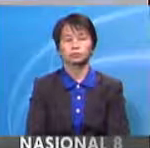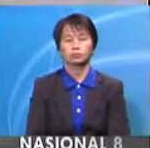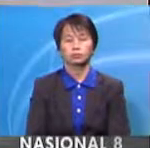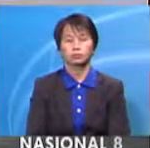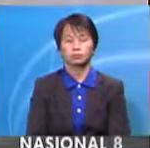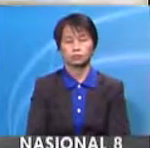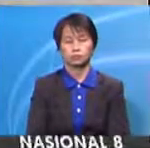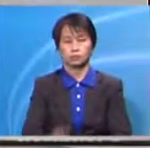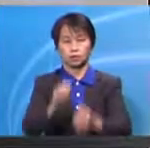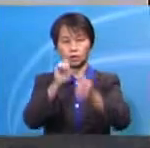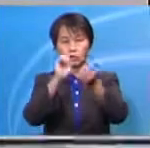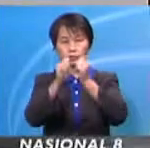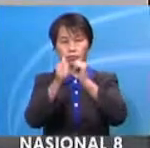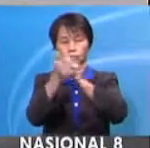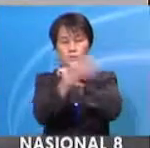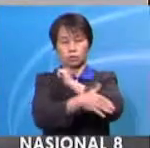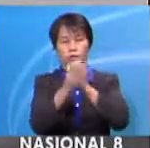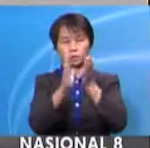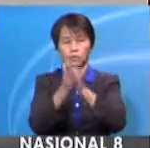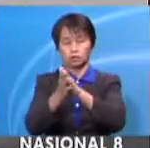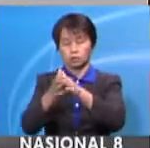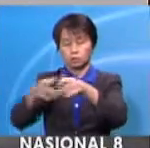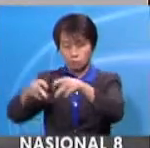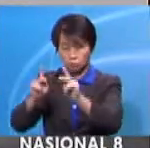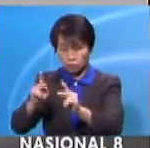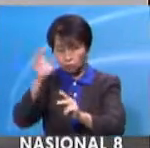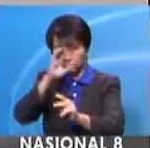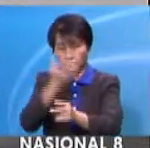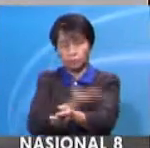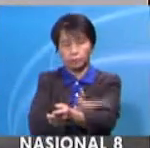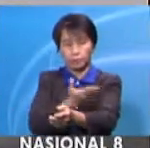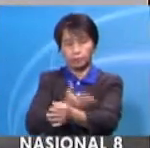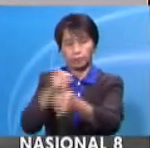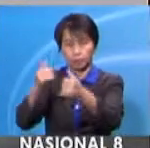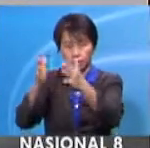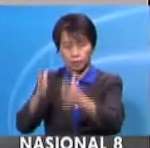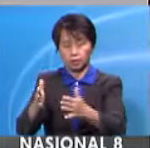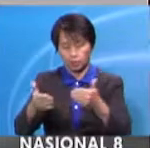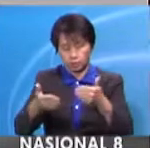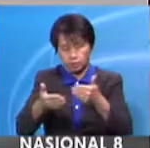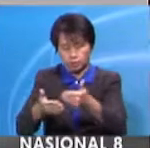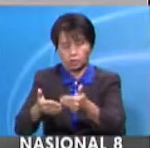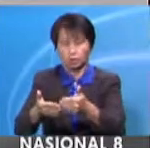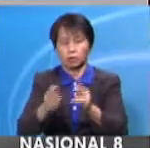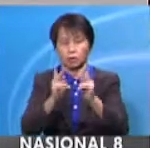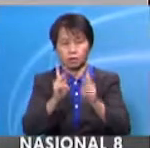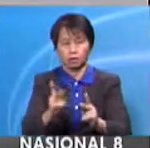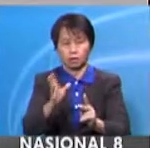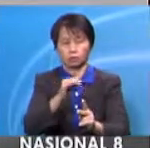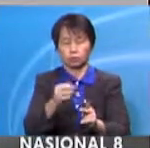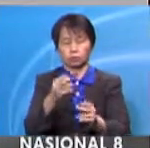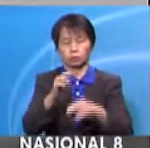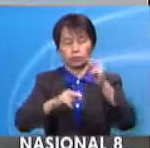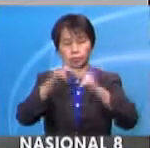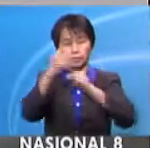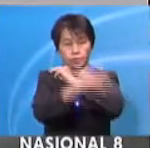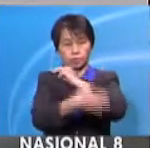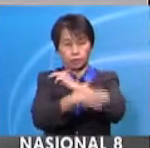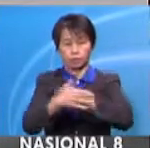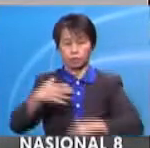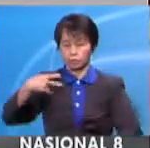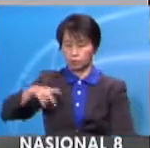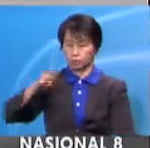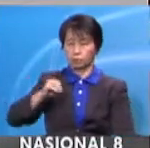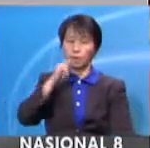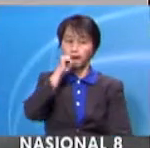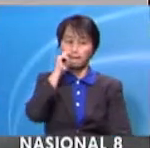by Harry suka negara mampu menjadi Wahana dalam pencurian pelapis etnik harus lain merapatkan hubungan antara kaum dan pembinaan di pare-pare menteri